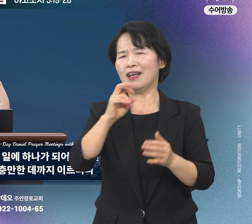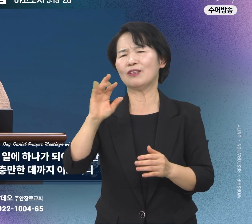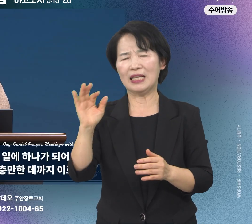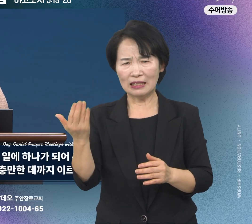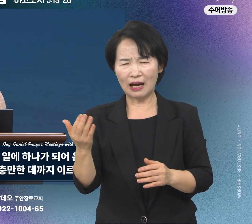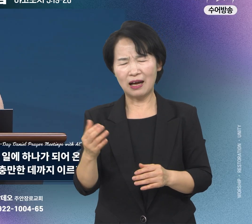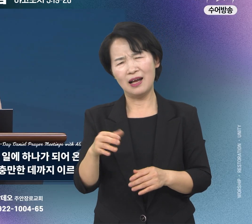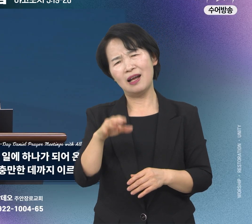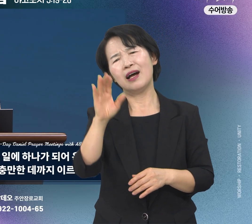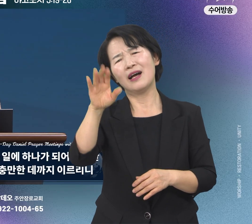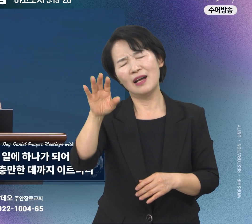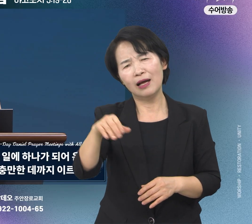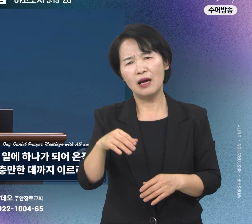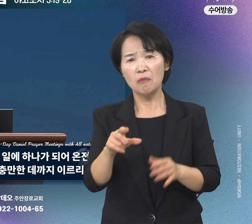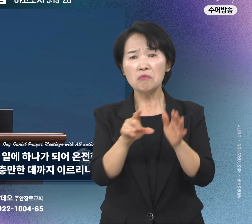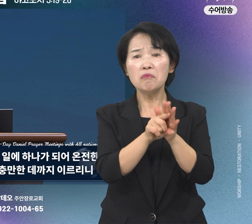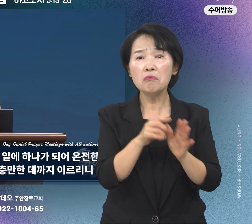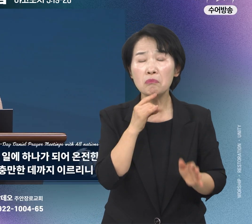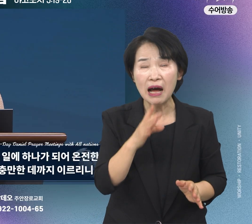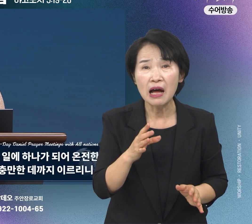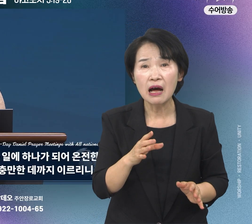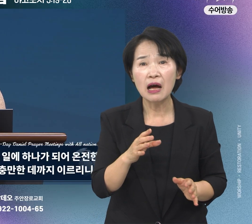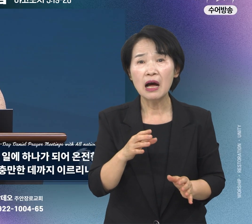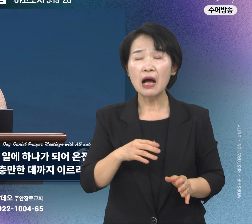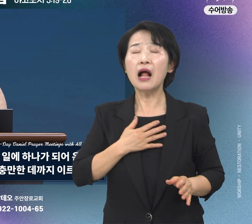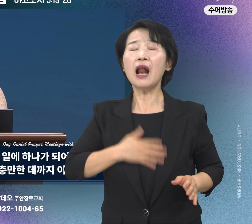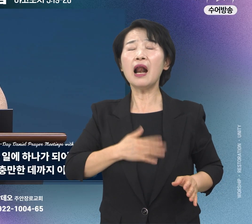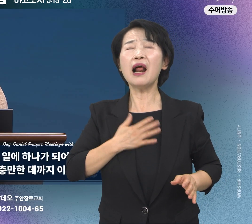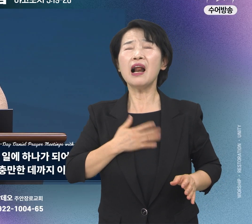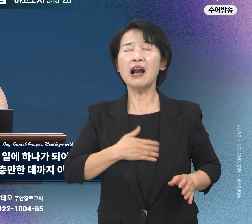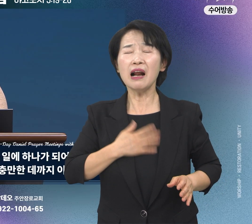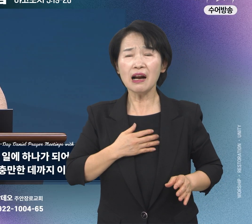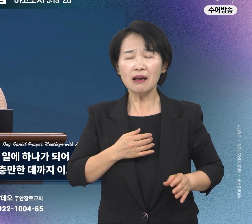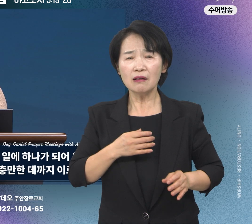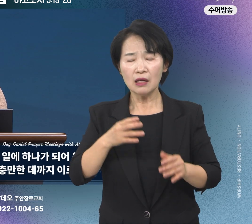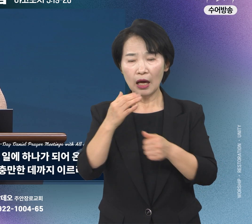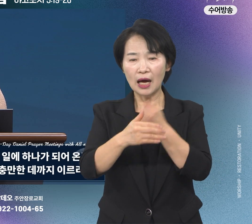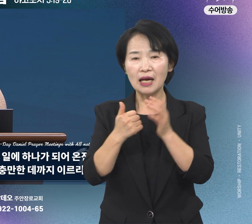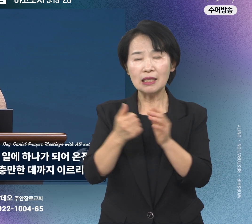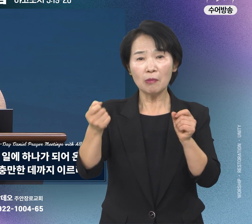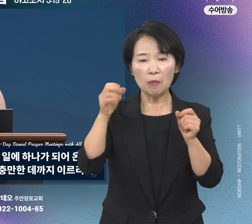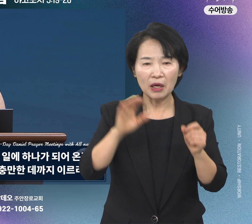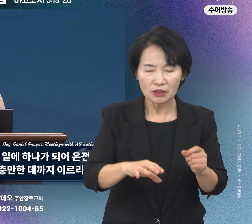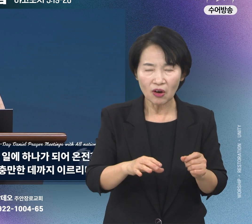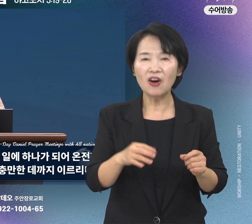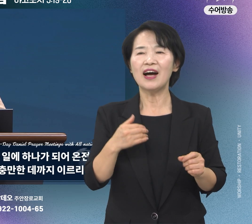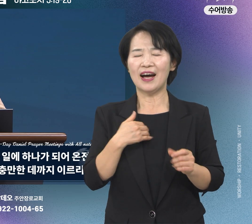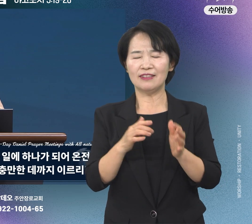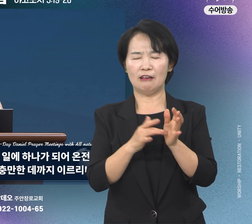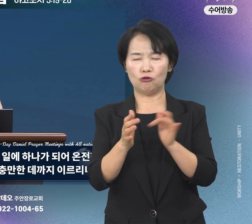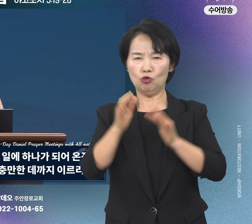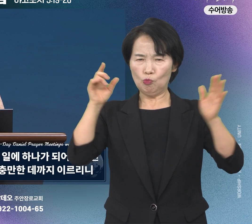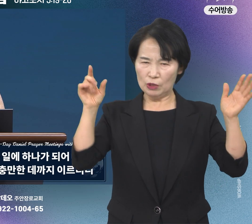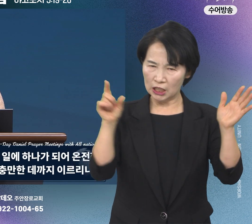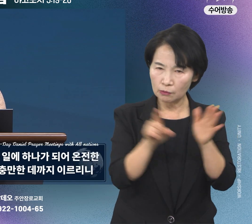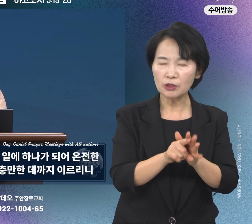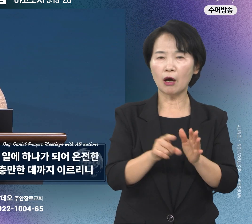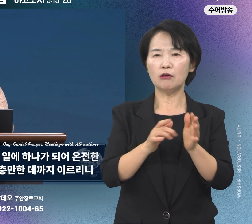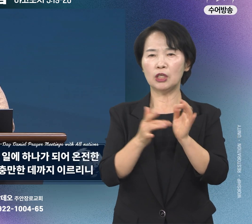그동안 믿기만 하셨잖아요. 그렇게 평생을 이제 하나님 앞에서 예수님을 믿습니다, 예수 그리스도를